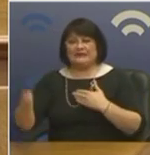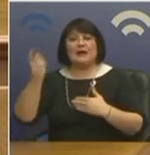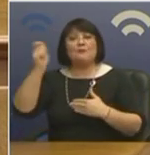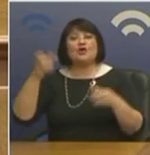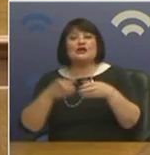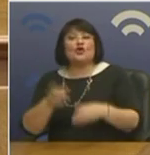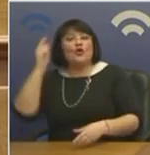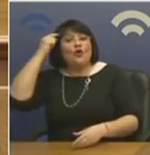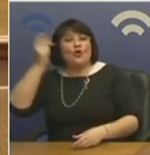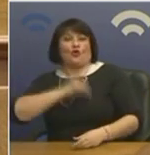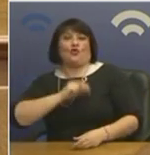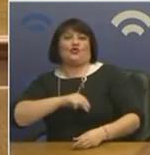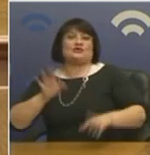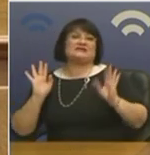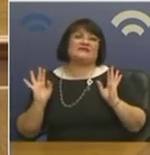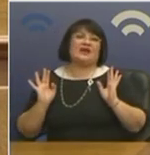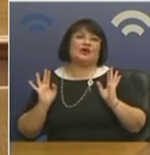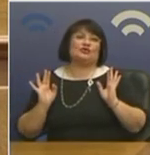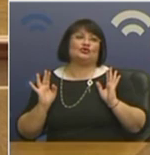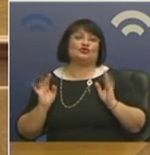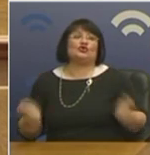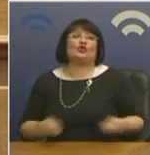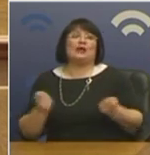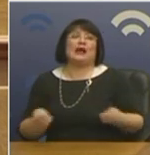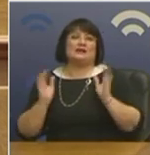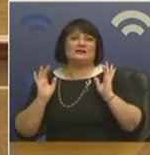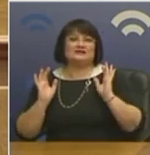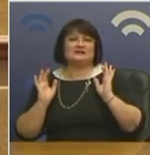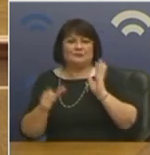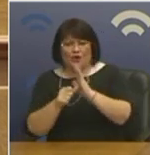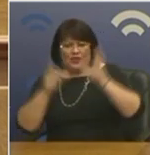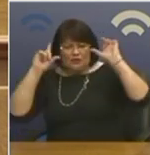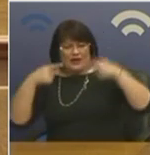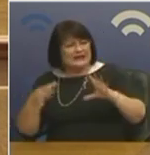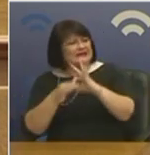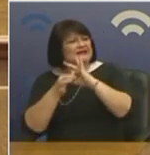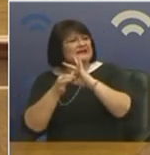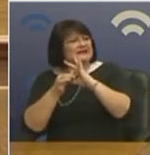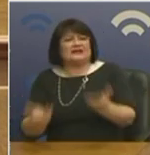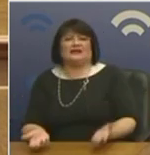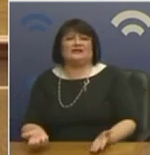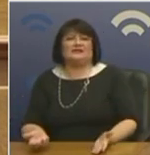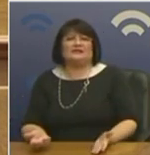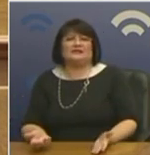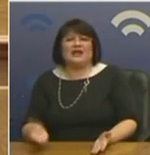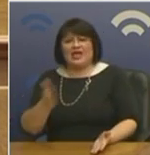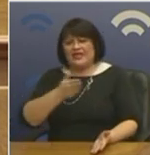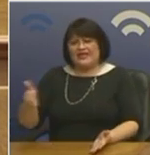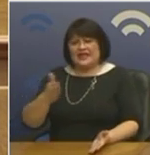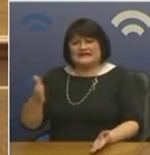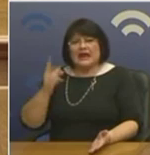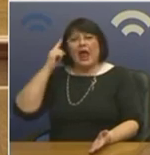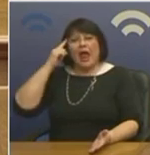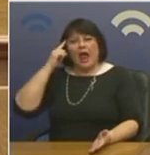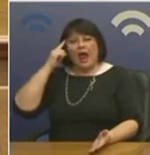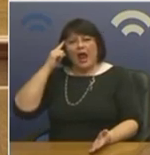σας, τη δική σας, του Πασόκ παλιότερα, γραμμή. Τι βόλευε? Ήταν δεξιά κυβέρνηση, επέλεγε έναν κεντροαριστερό